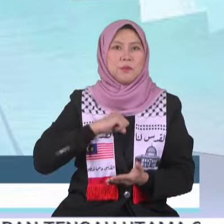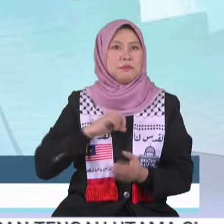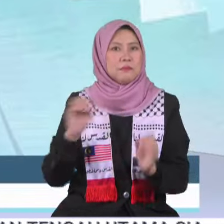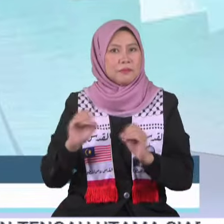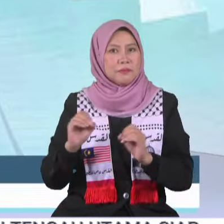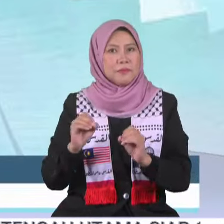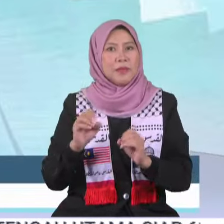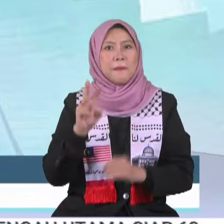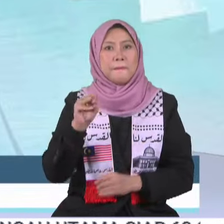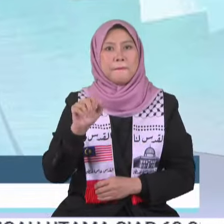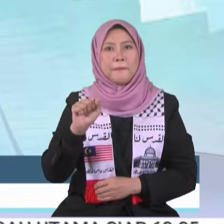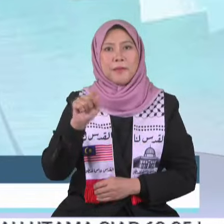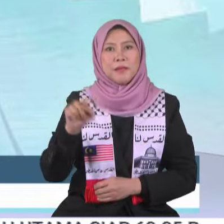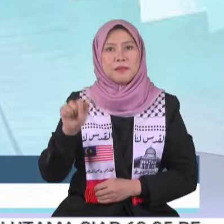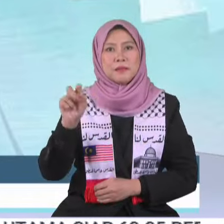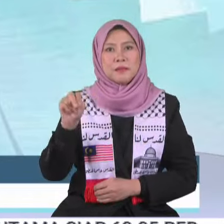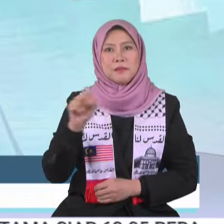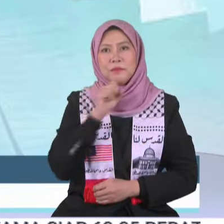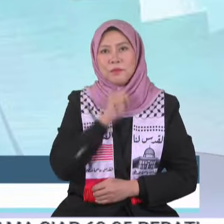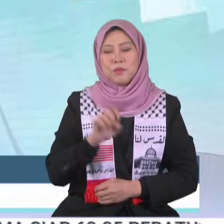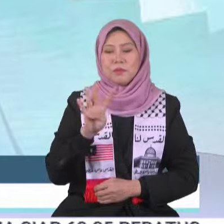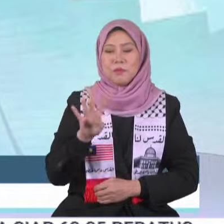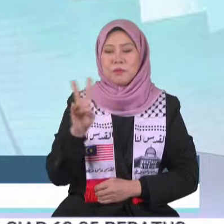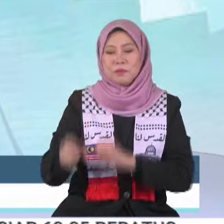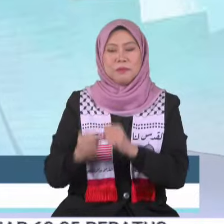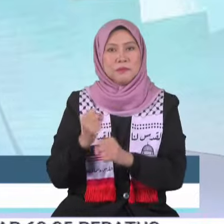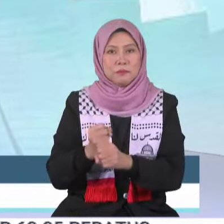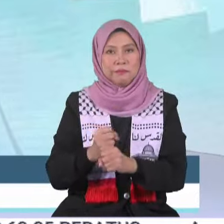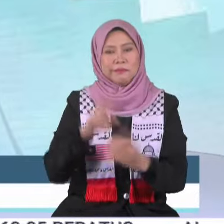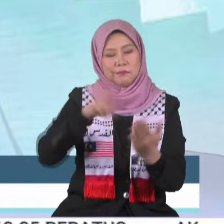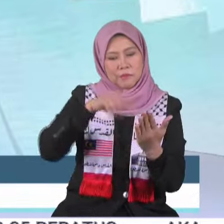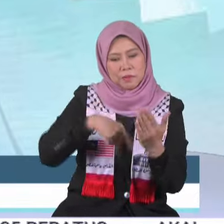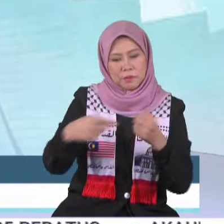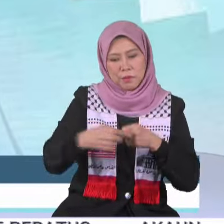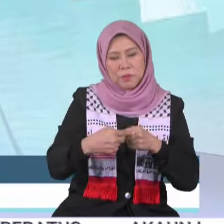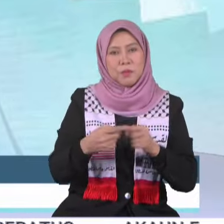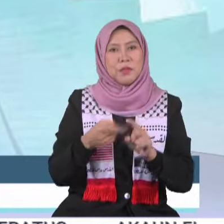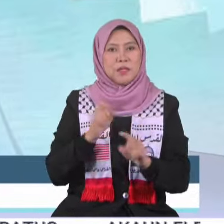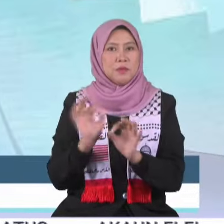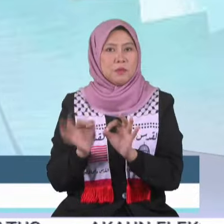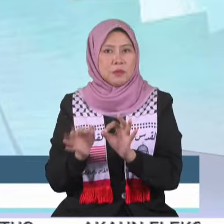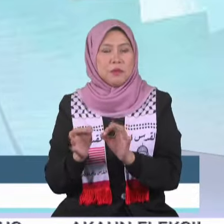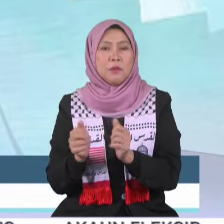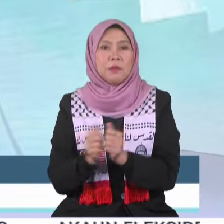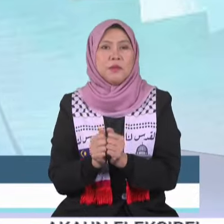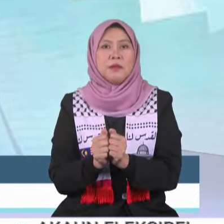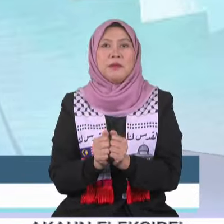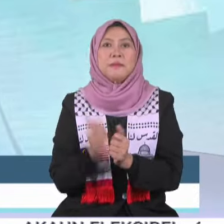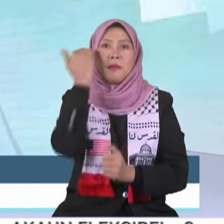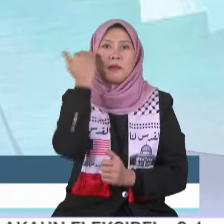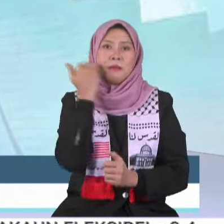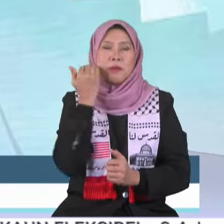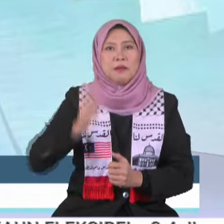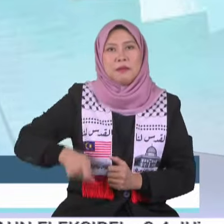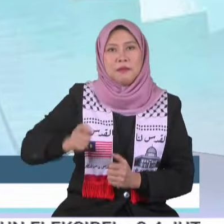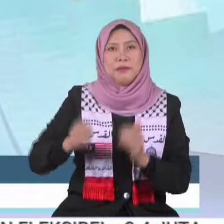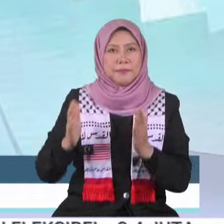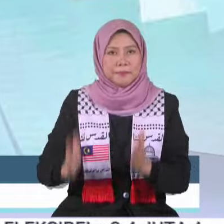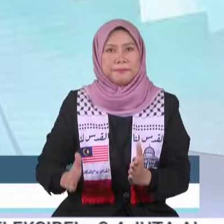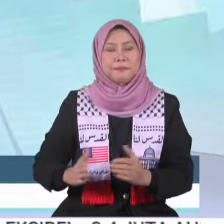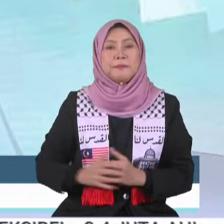tertuduh Mazlan Maknoh, 47 tahun, selepas pertuduhan dibacakan jurubahasa di hadapan Magistrat Ahmad Syafiq Aizat